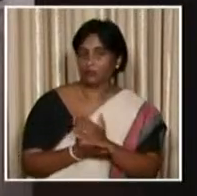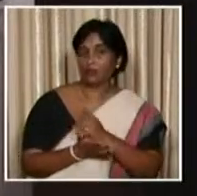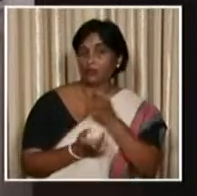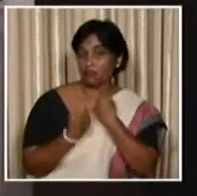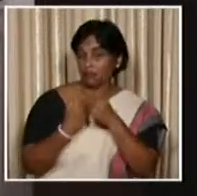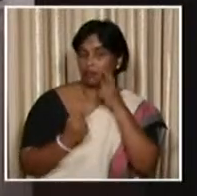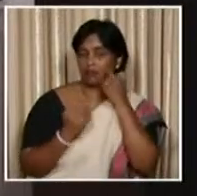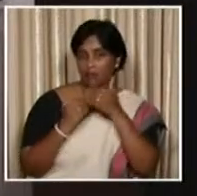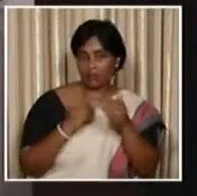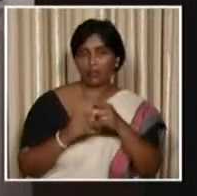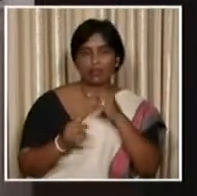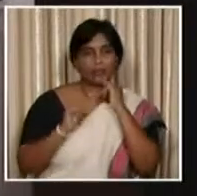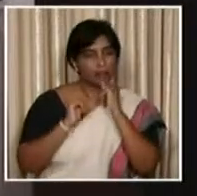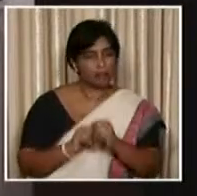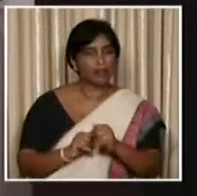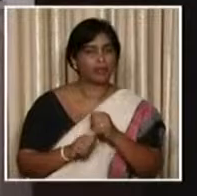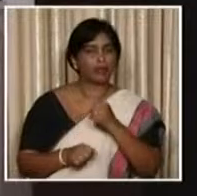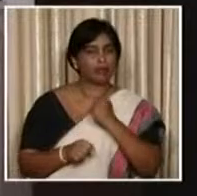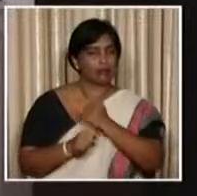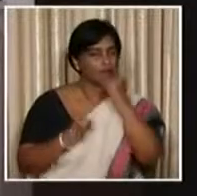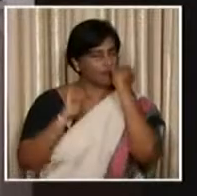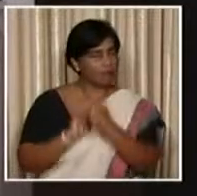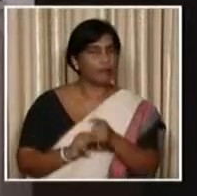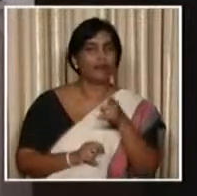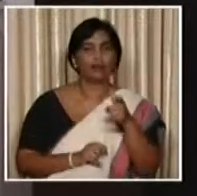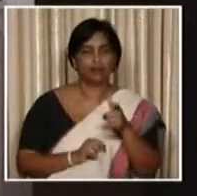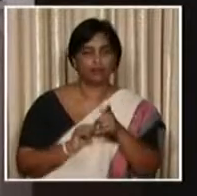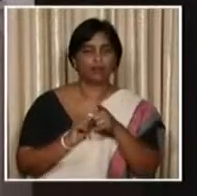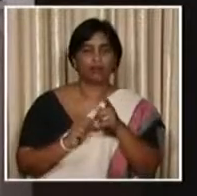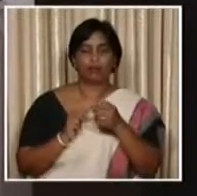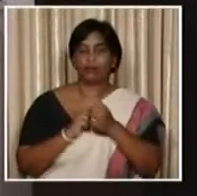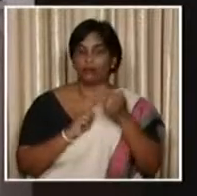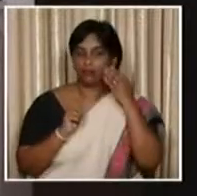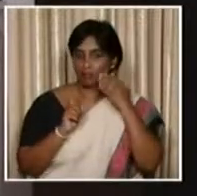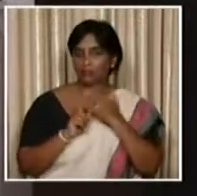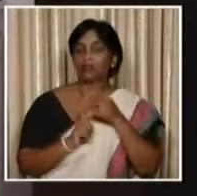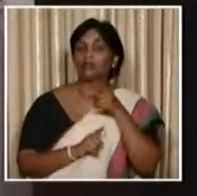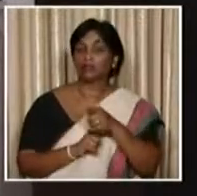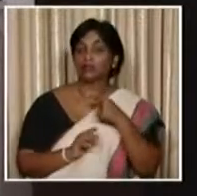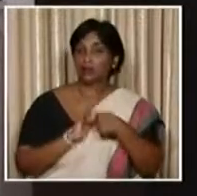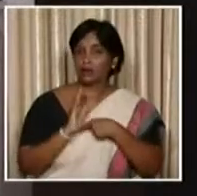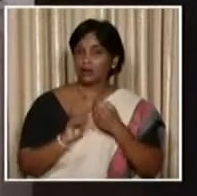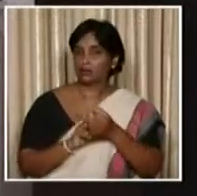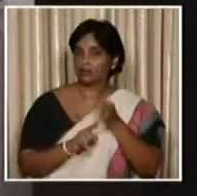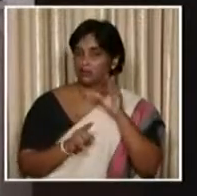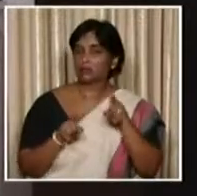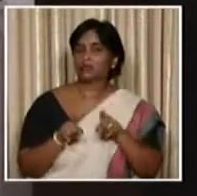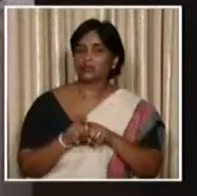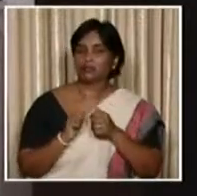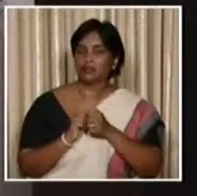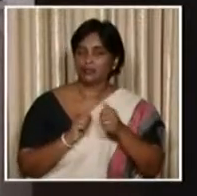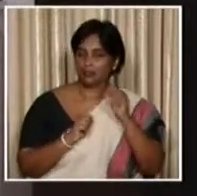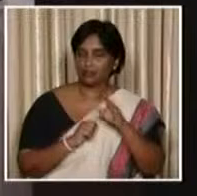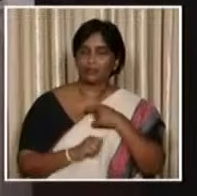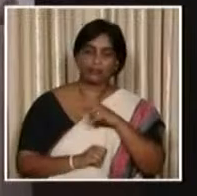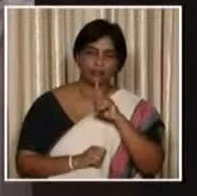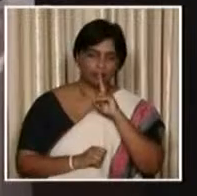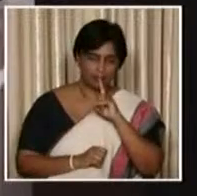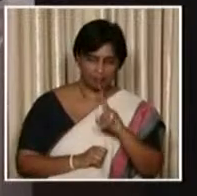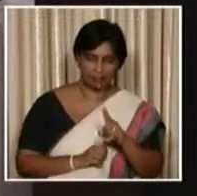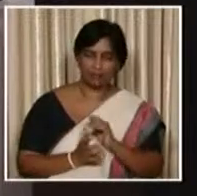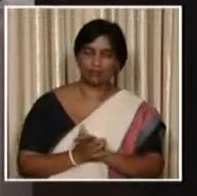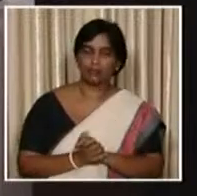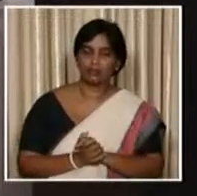ඔබතුමා පරීක්ෂණයක් පවත්වලා මේ දේශද්‍රෝහි රාජද්‍රෝහි ක්‍රියාවට විරුද්ධව ඔබතුමා රටේ ජනාධිපතිවරයා හැටියට කටයුතු කරන්න කියලා මම ඉල්ලීමක්